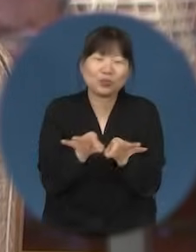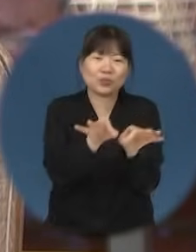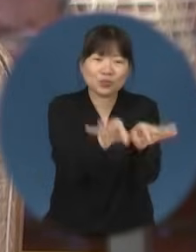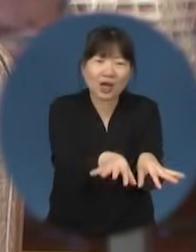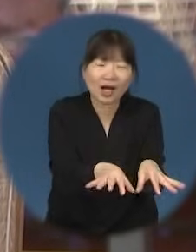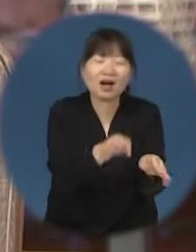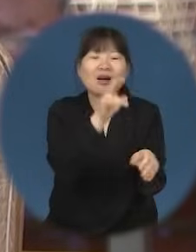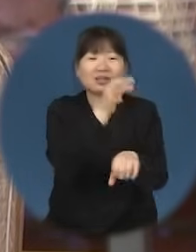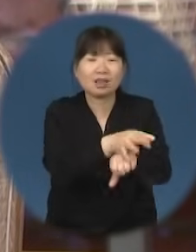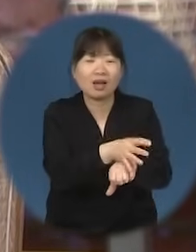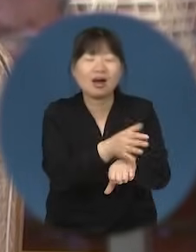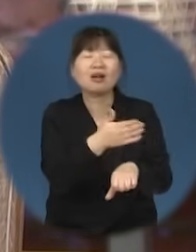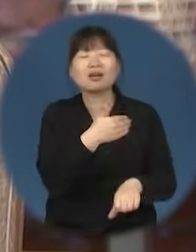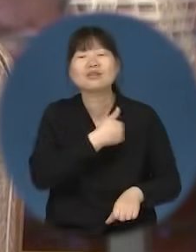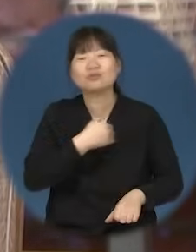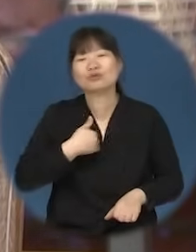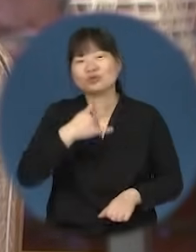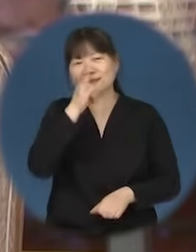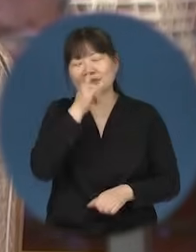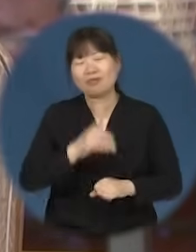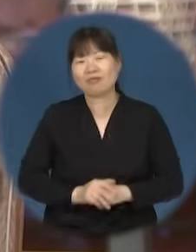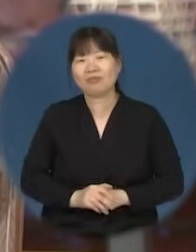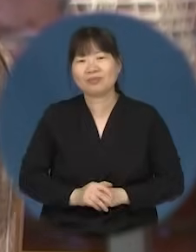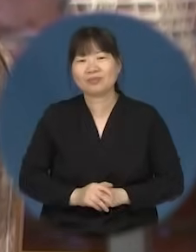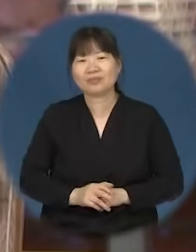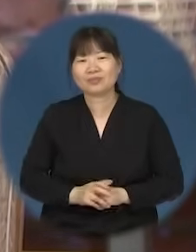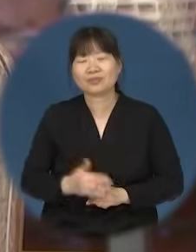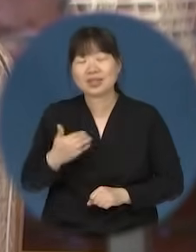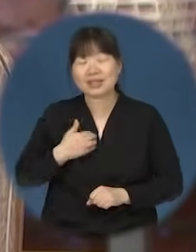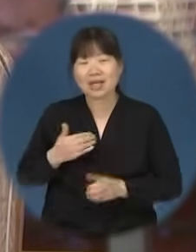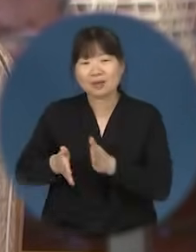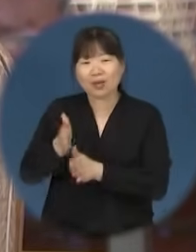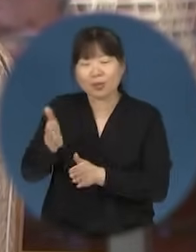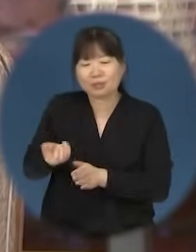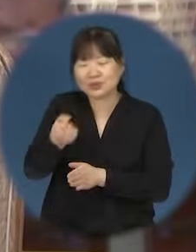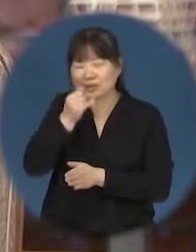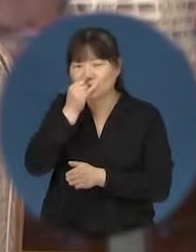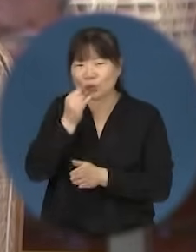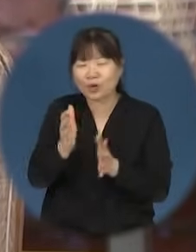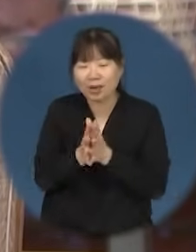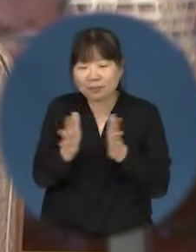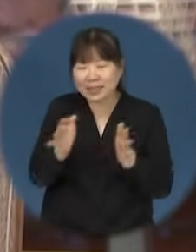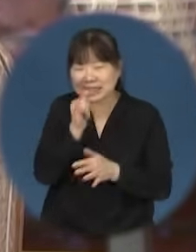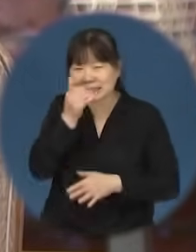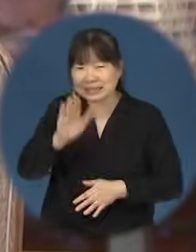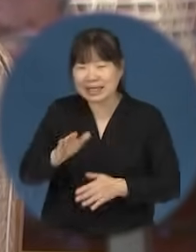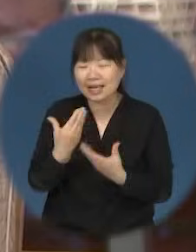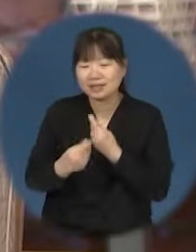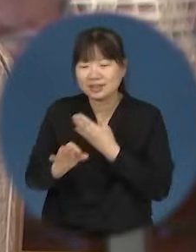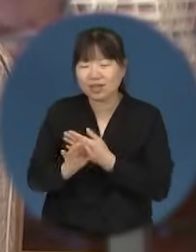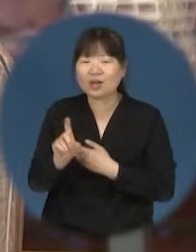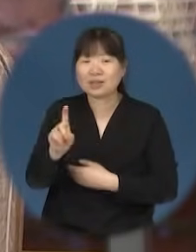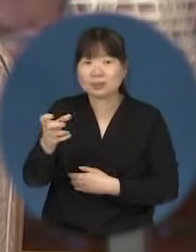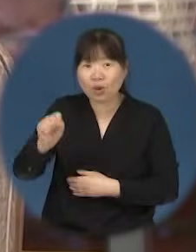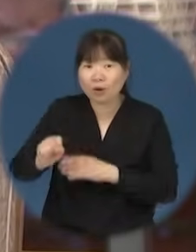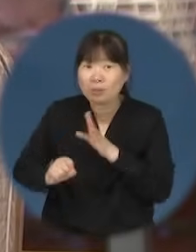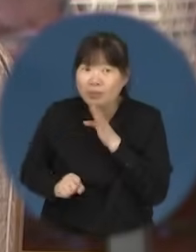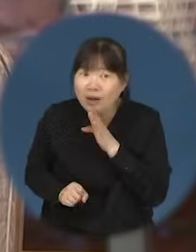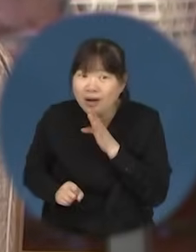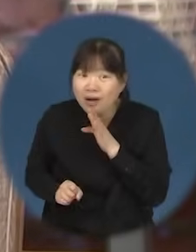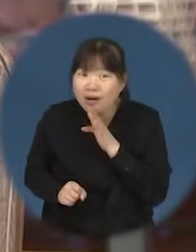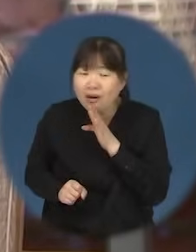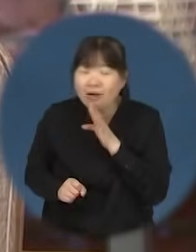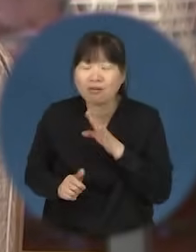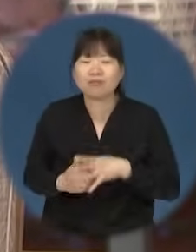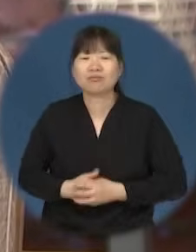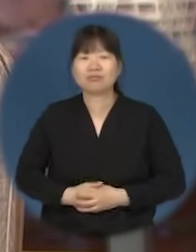또 한 가지는 제가 갖고 있는 건물도 있고 아파트도 있는데 예를 들어서 10억이다 그러면 10억을 깔고